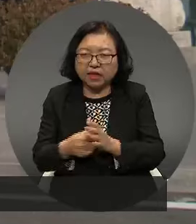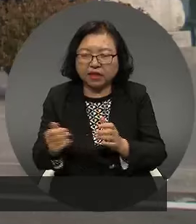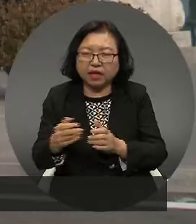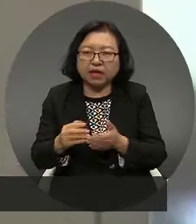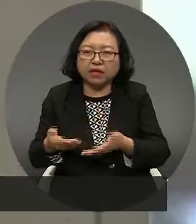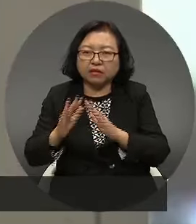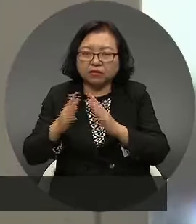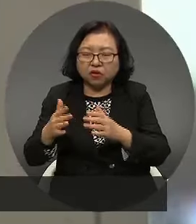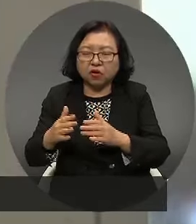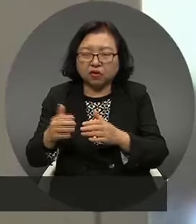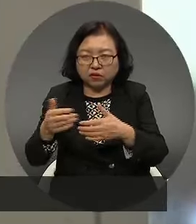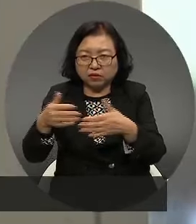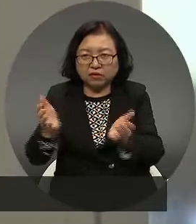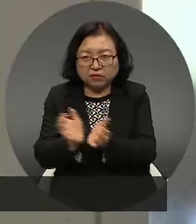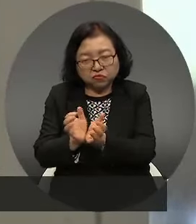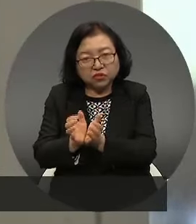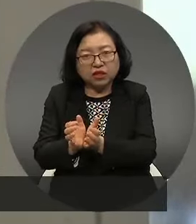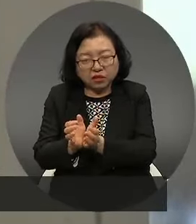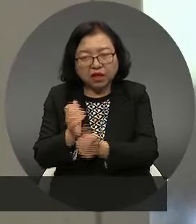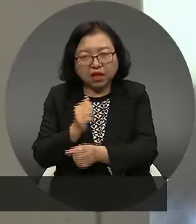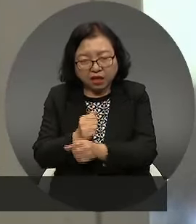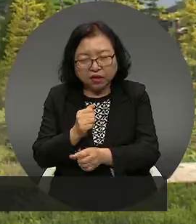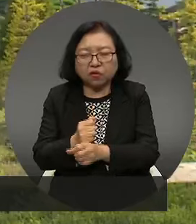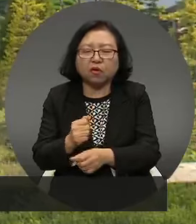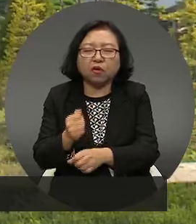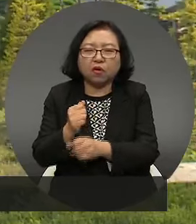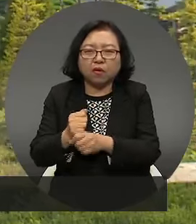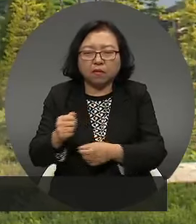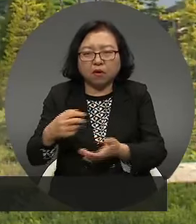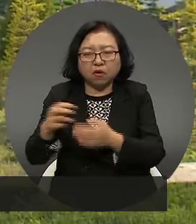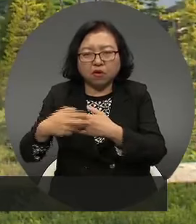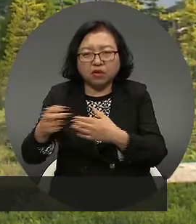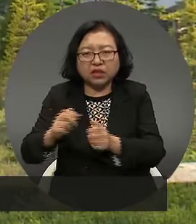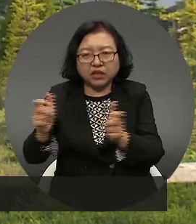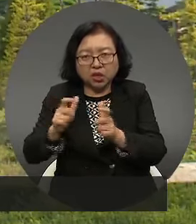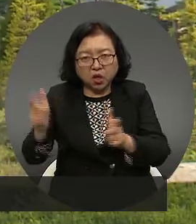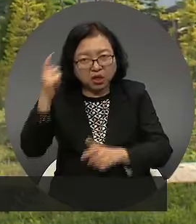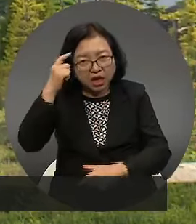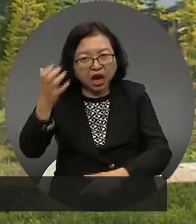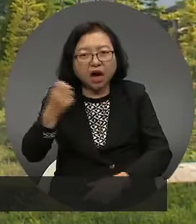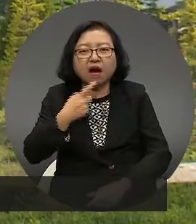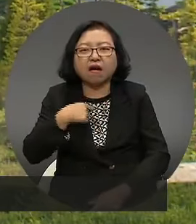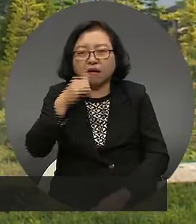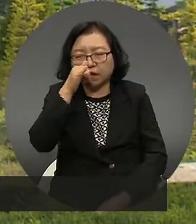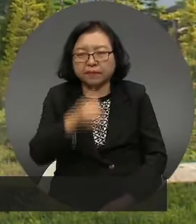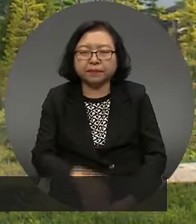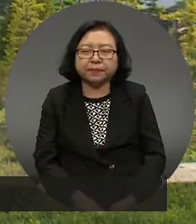적극적인 유치 활동에 나서기도 했습니다. MBC 뉴스 이병선입니다.